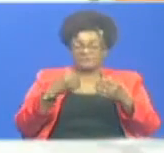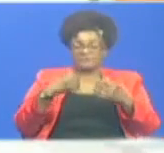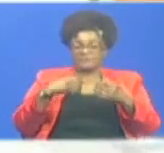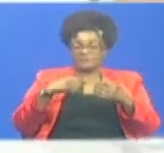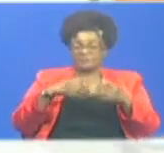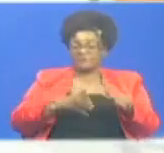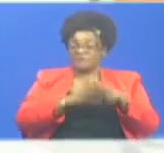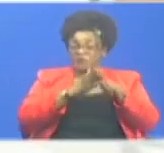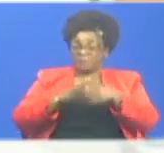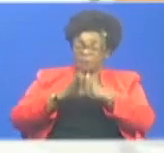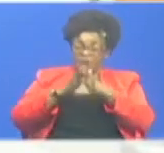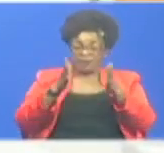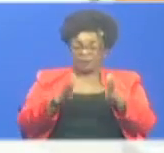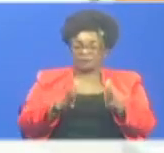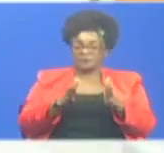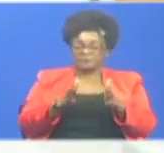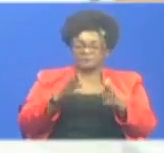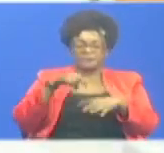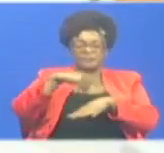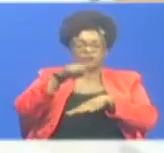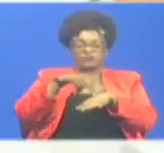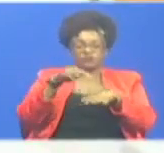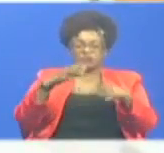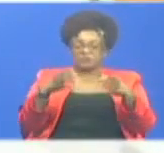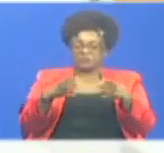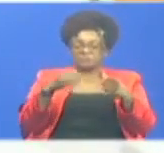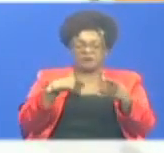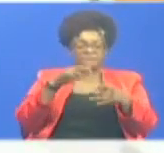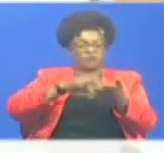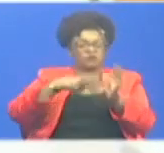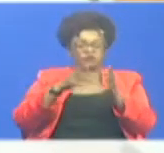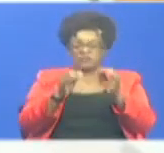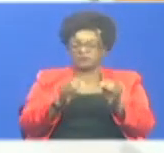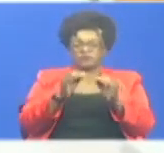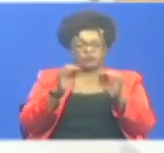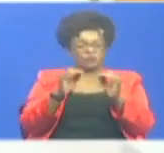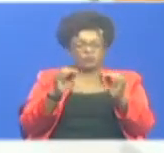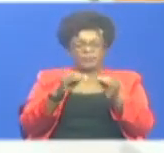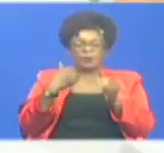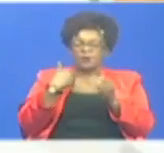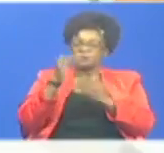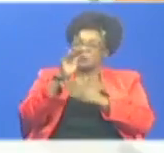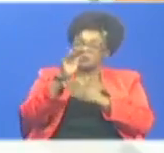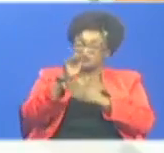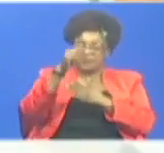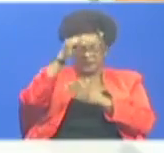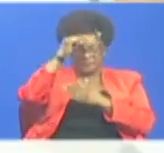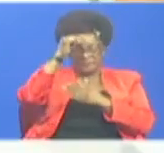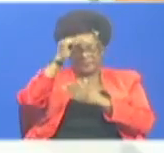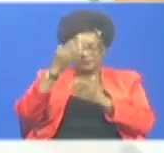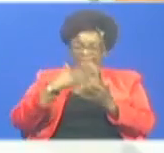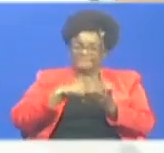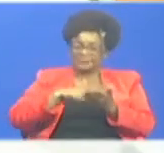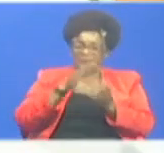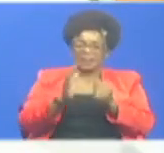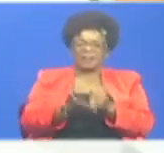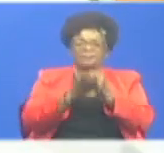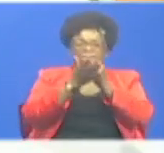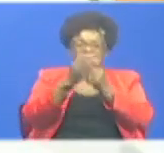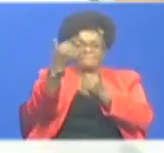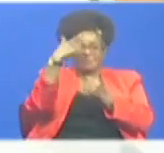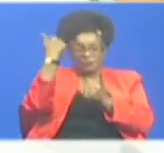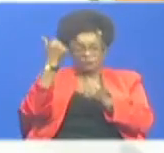na wako players hawana contract. So mimi ningeomba tu the government wasaidie kwa sababu